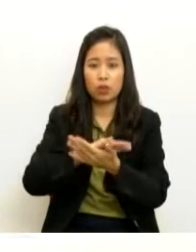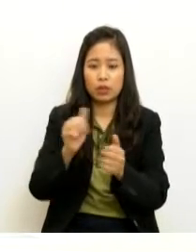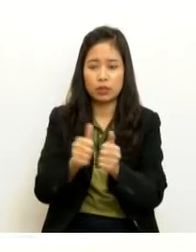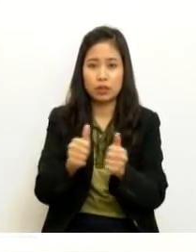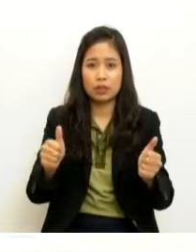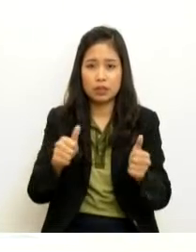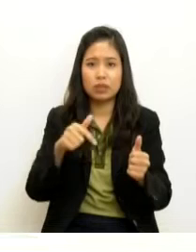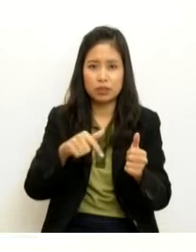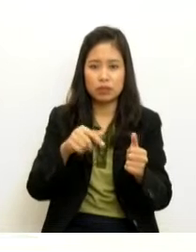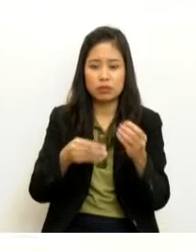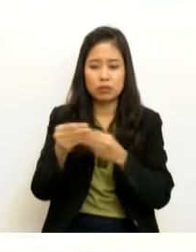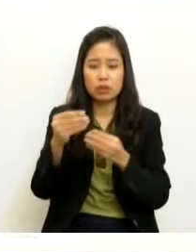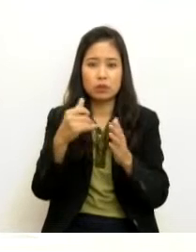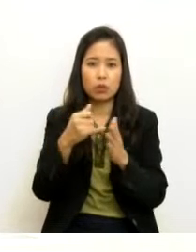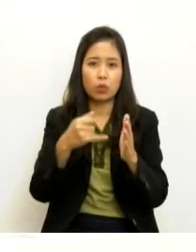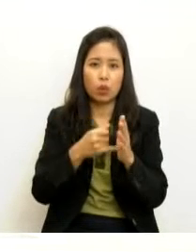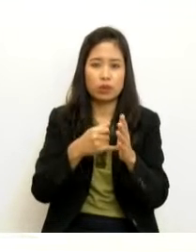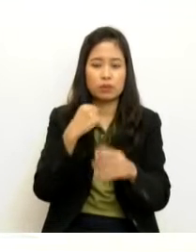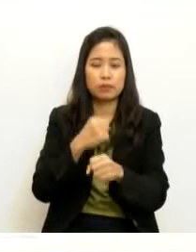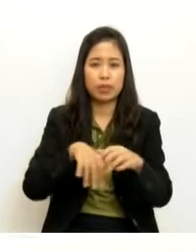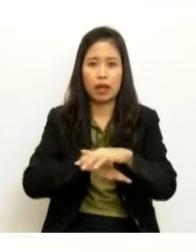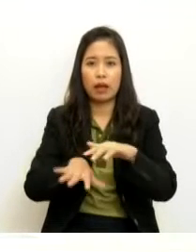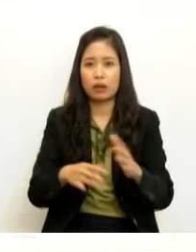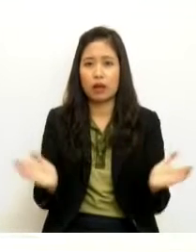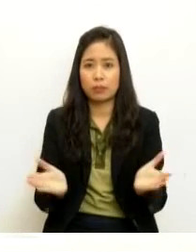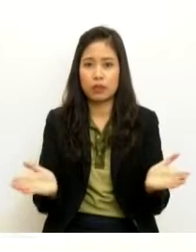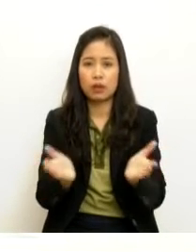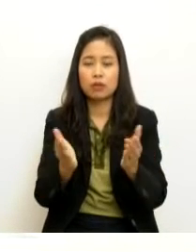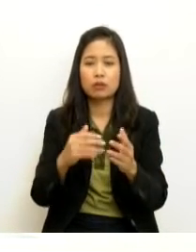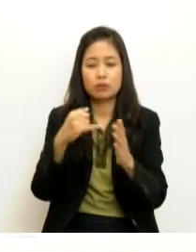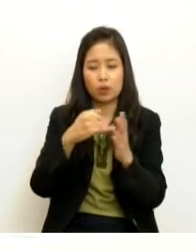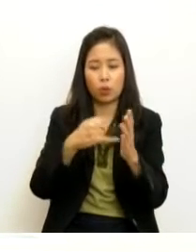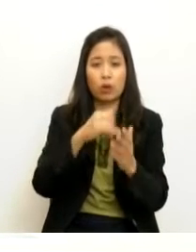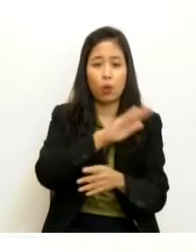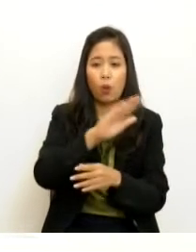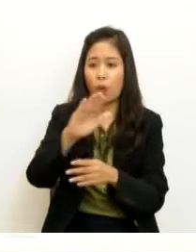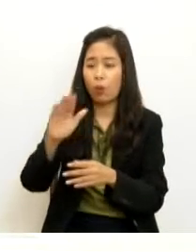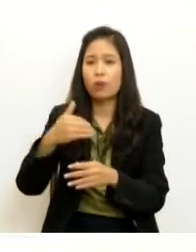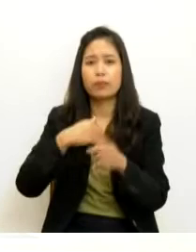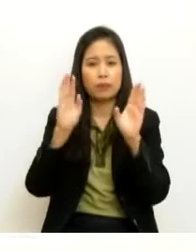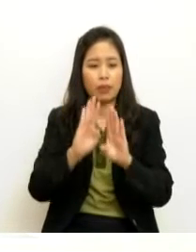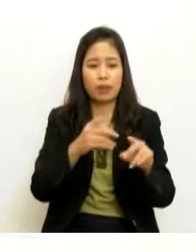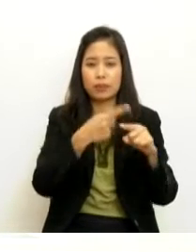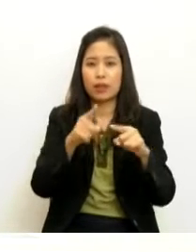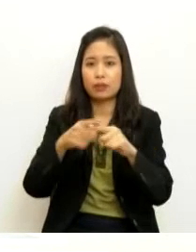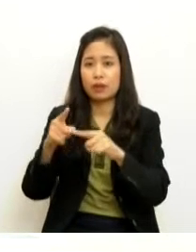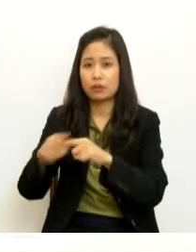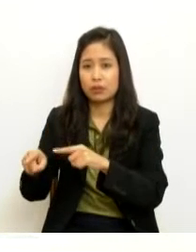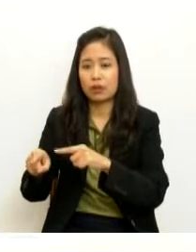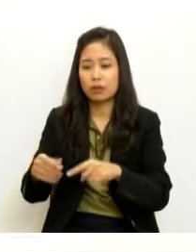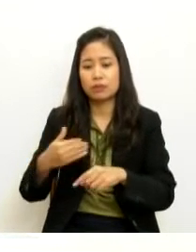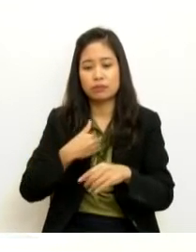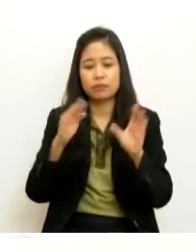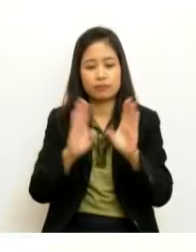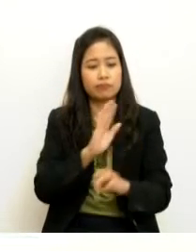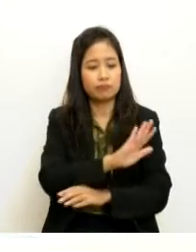ะใช้จังหวัดเป็นฐานในการขับเคลื่อนเพราะฉะนั้นแต่ละจังหวัดต้องมีรูปแบบที่ไม่เหมือนกันจะต้องหลากหลายไปตามบริบท